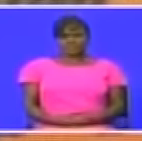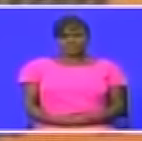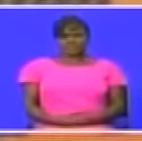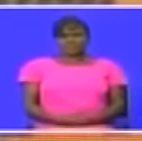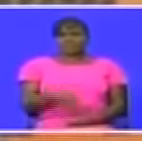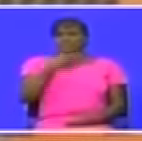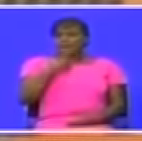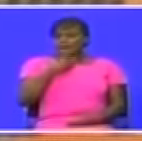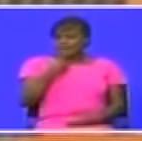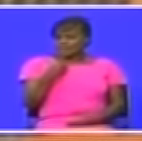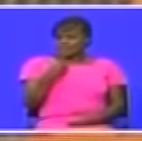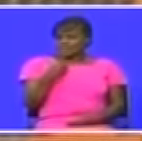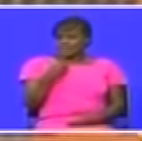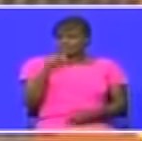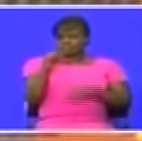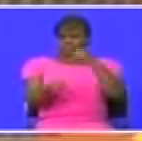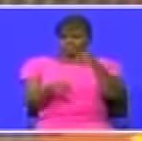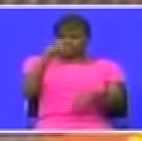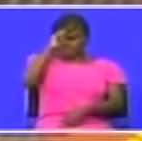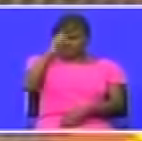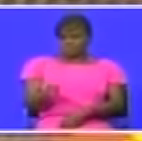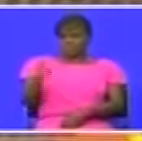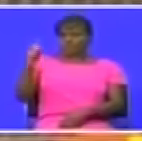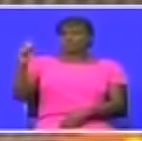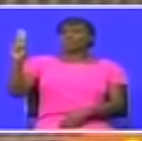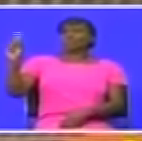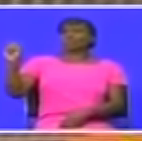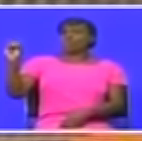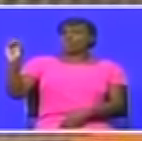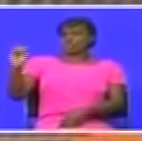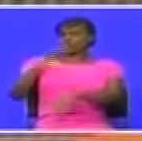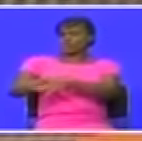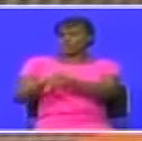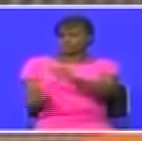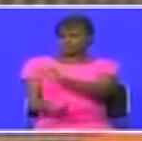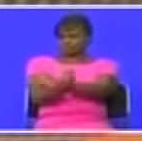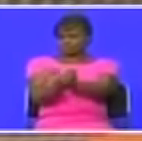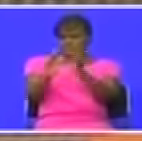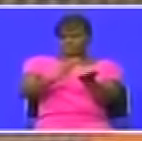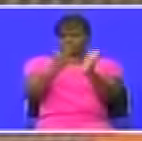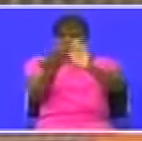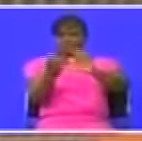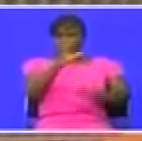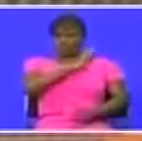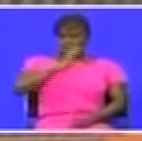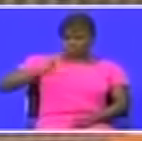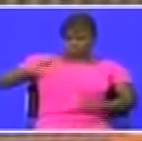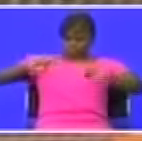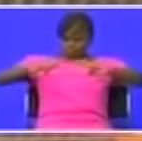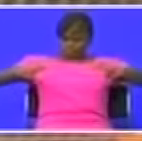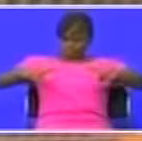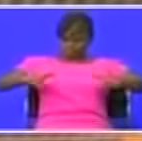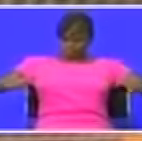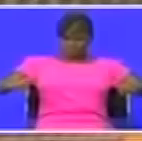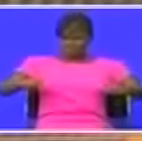Geoffrey Kiplagat, jamaa anayemtuhumu jaji wa mahakama ya juu Philip Tunoi kwa kupokea hongo, amefika mbele ya jopo linalochunguza madai hayo